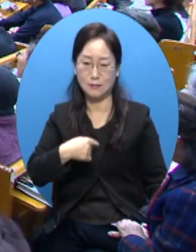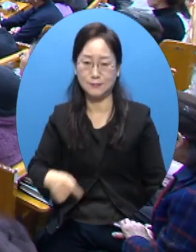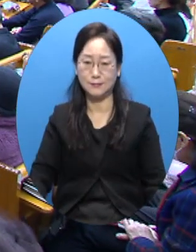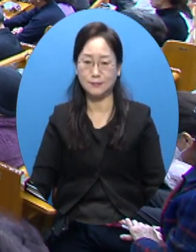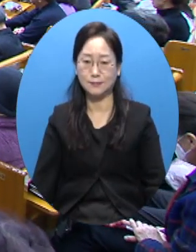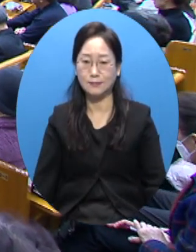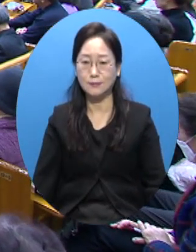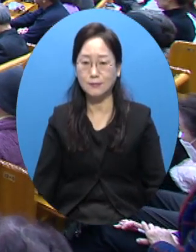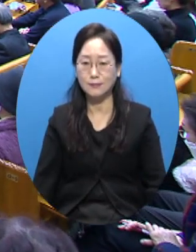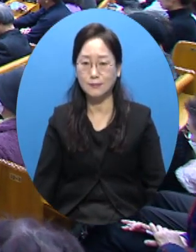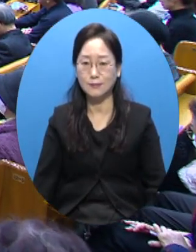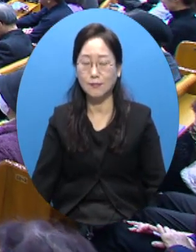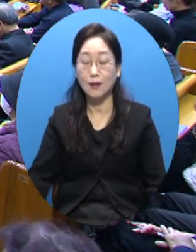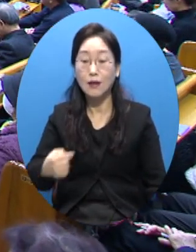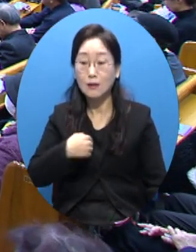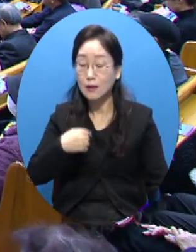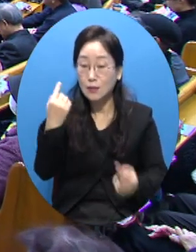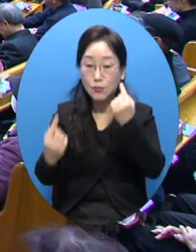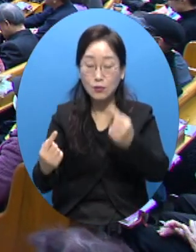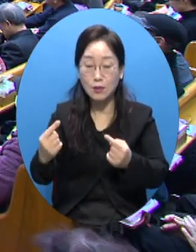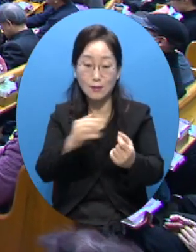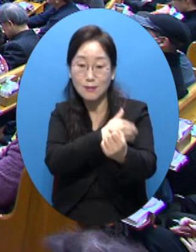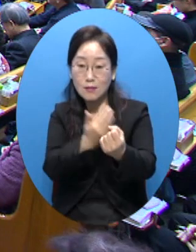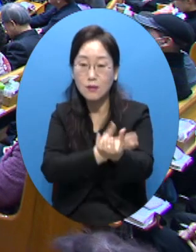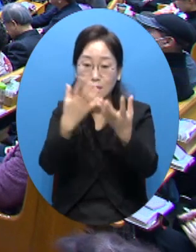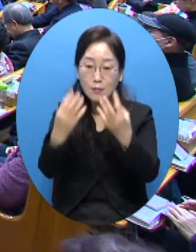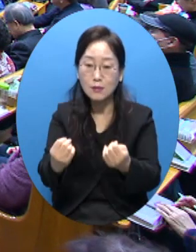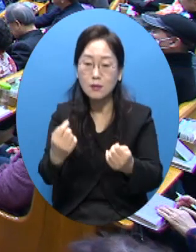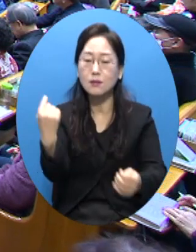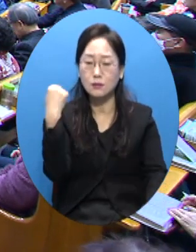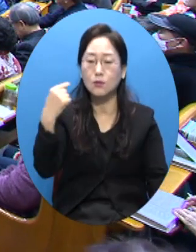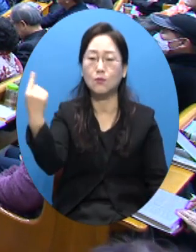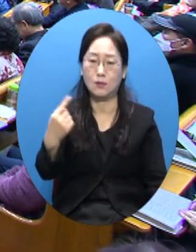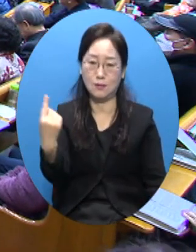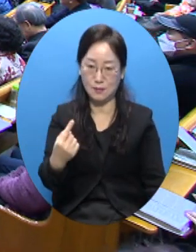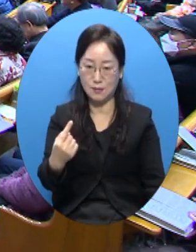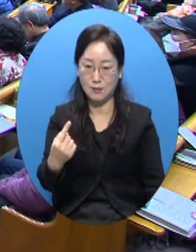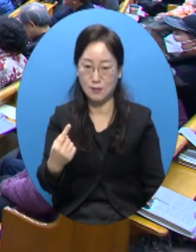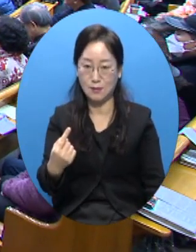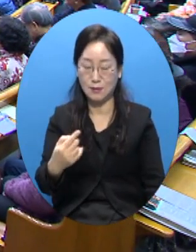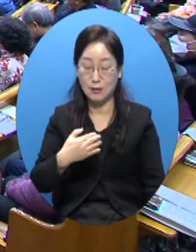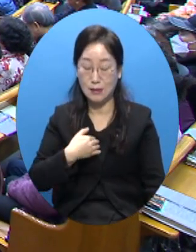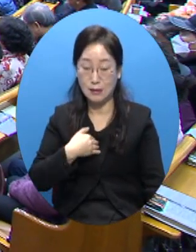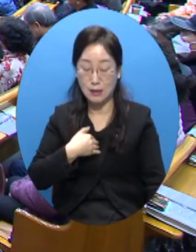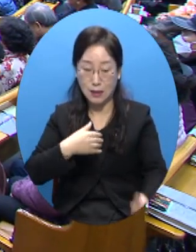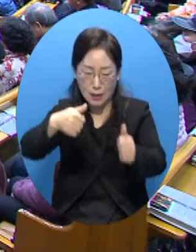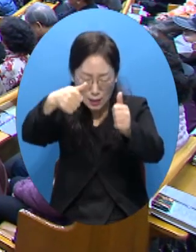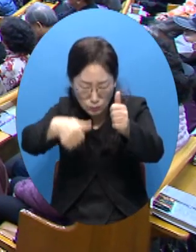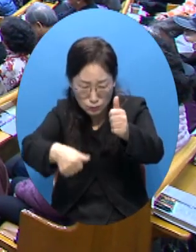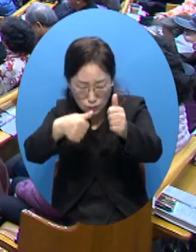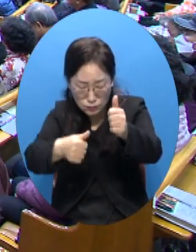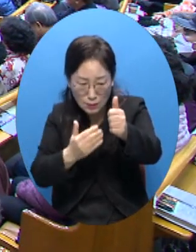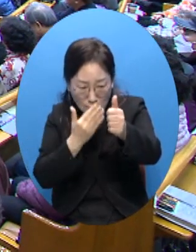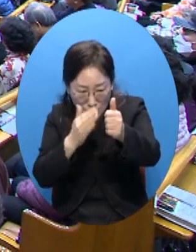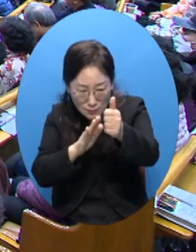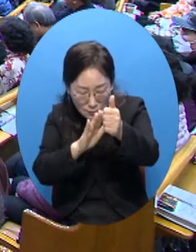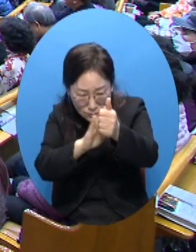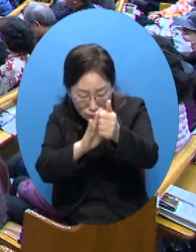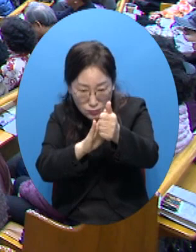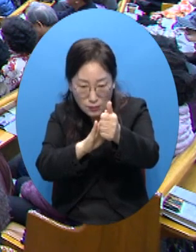못하겠노라 나보다 능력많은 신의가 내되 오시나니 나는 굽혀 그의 신발끈을 풀기도